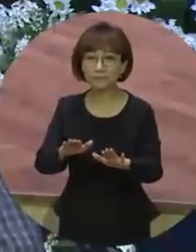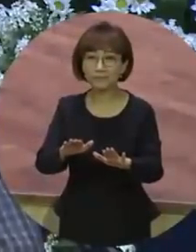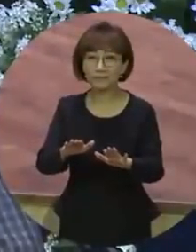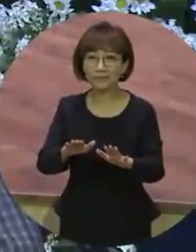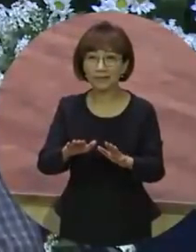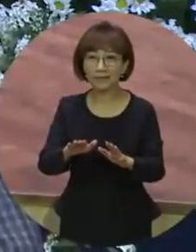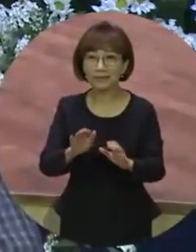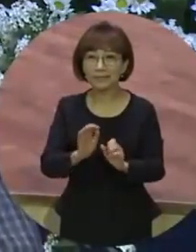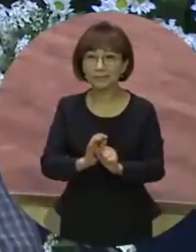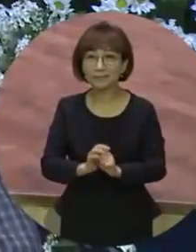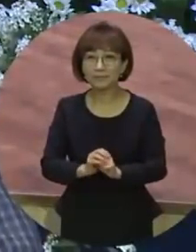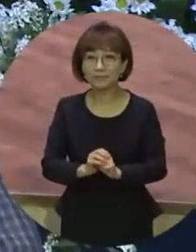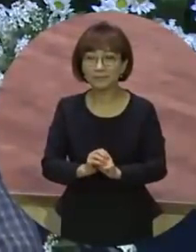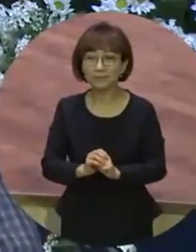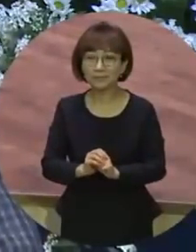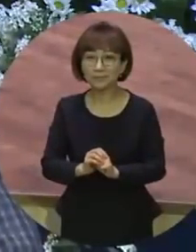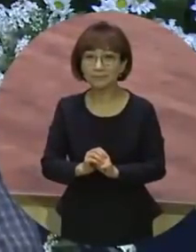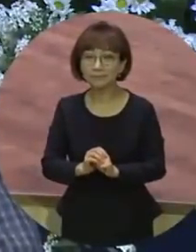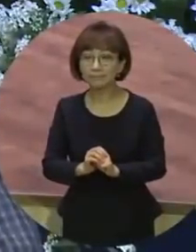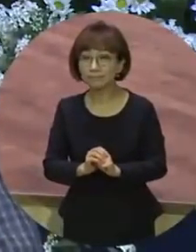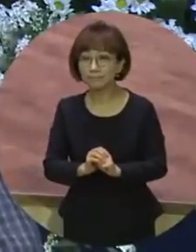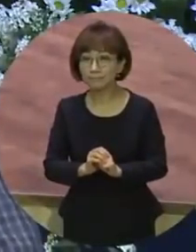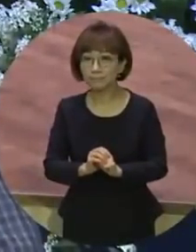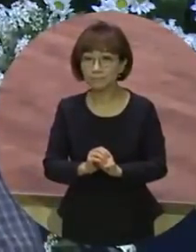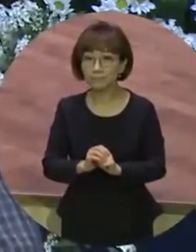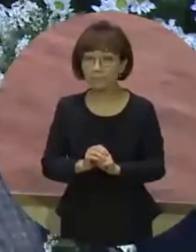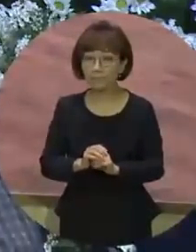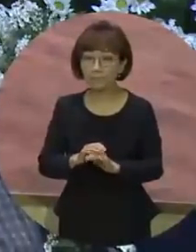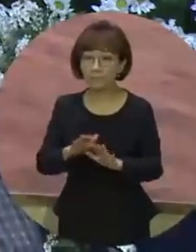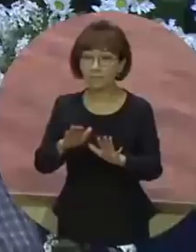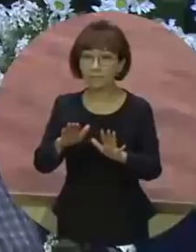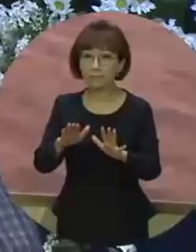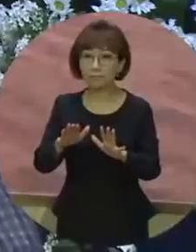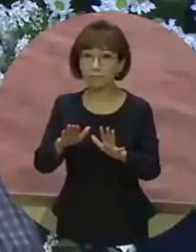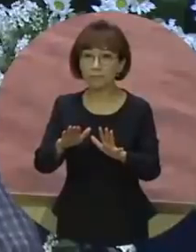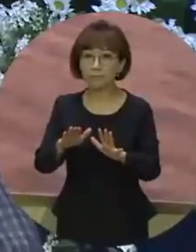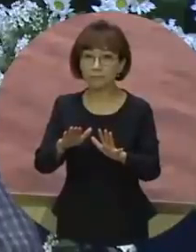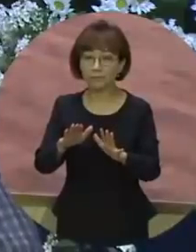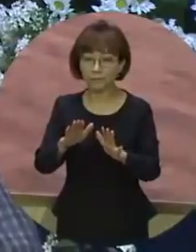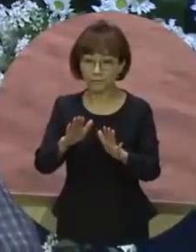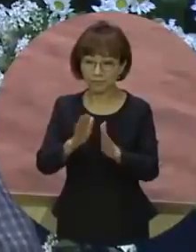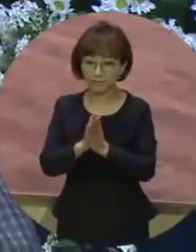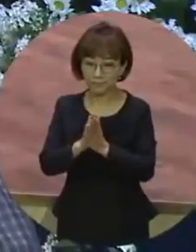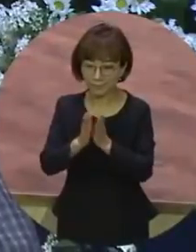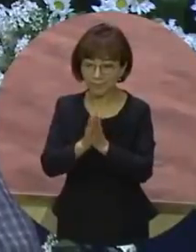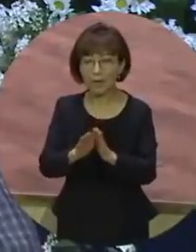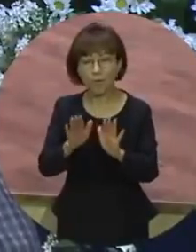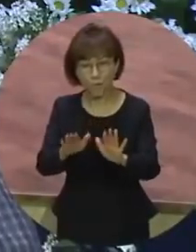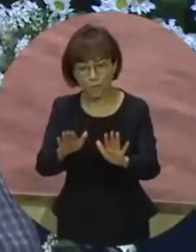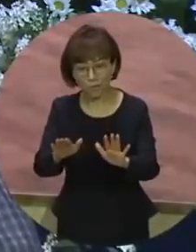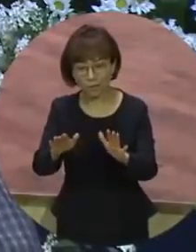그것이 뭐냐? 그게 뭐예요? 사랑의 정의. 있을 때 잘합니다.